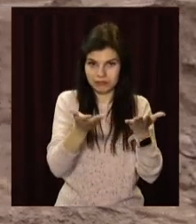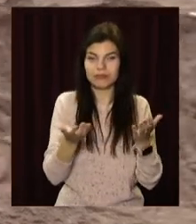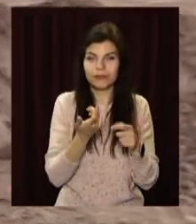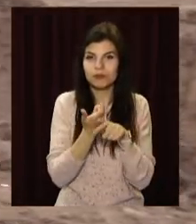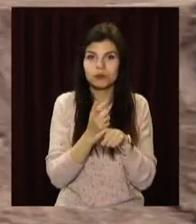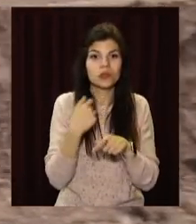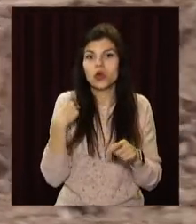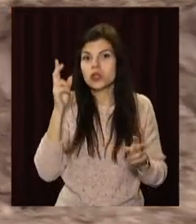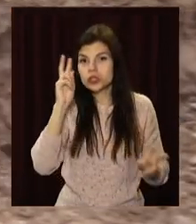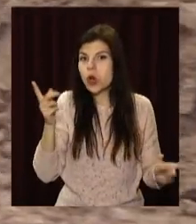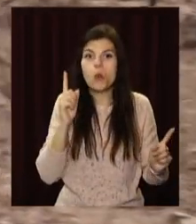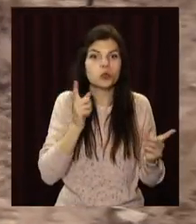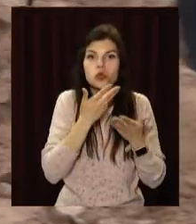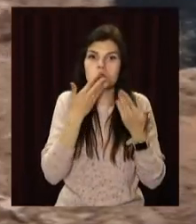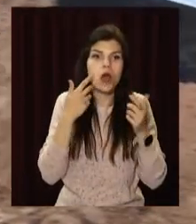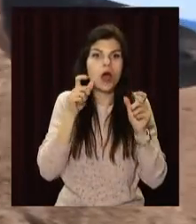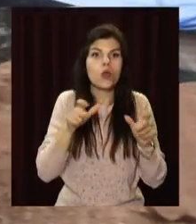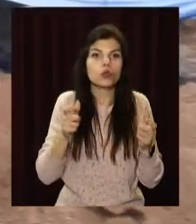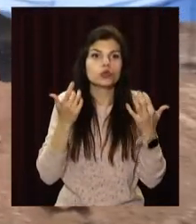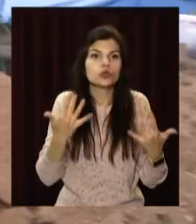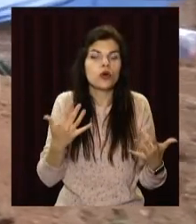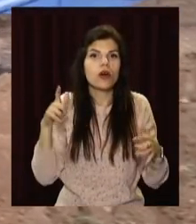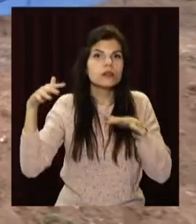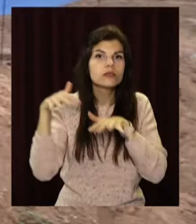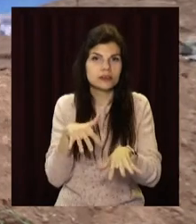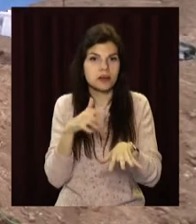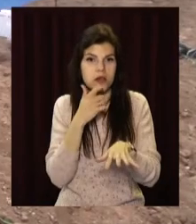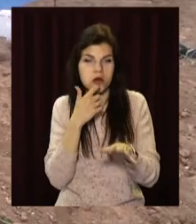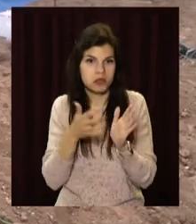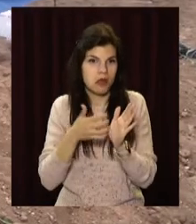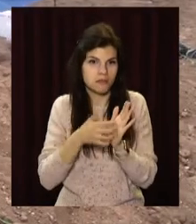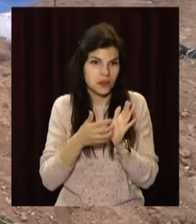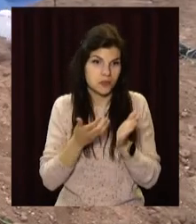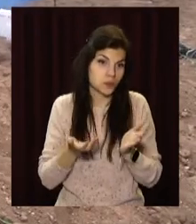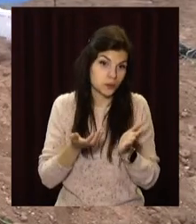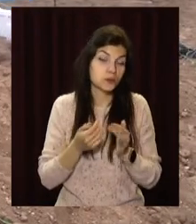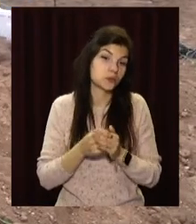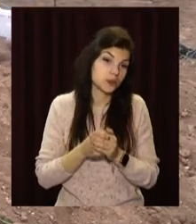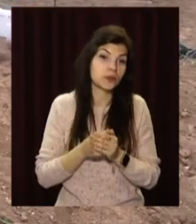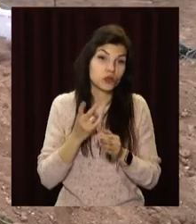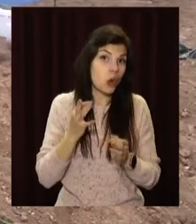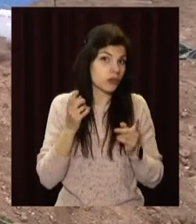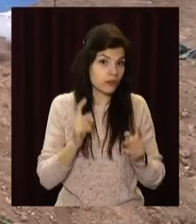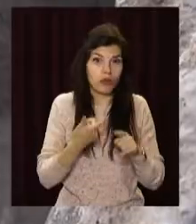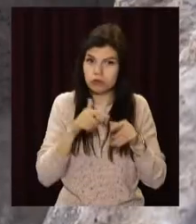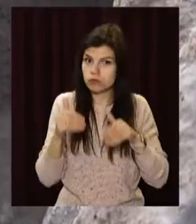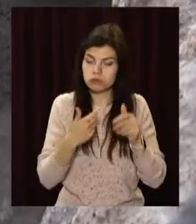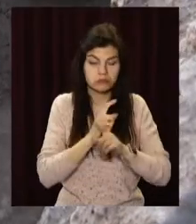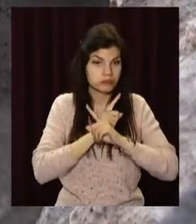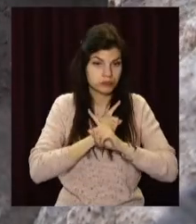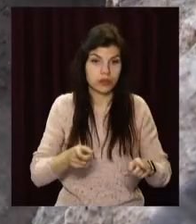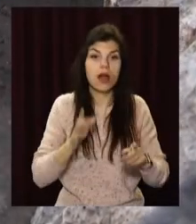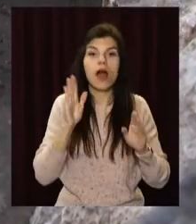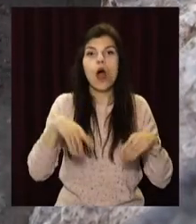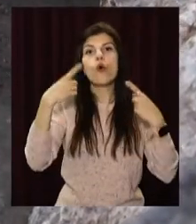чому тут нема великої кількості людей, які спостерігають за цими розкопками. Ну, дійсно, унікальні розкопки. А тим часом